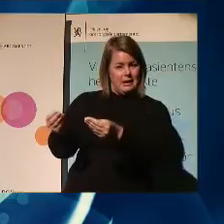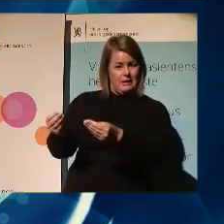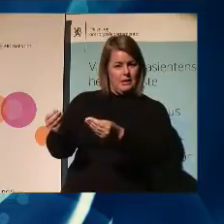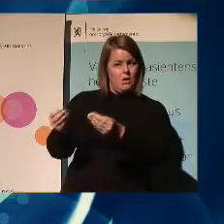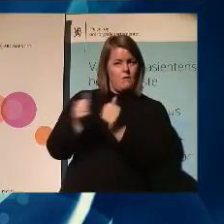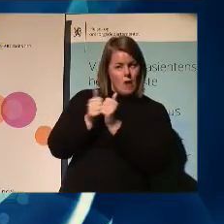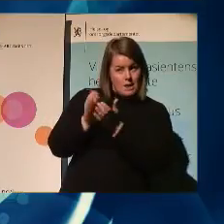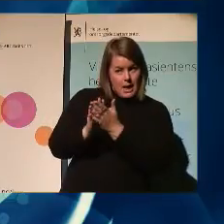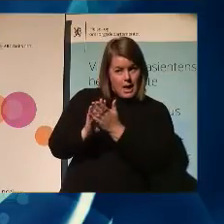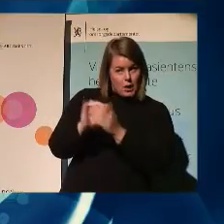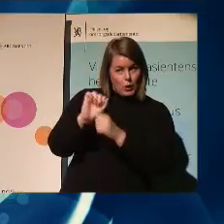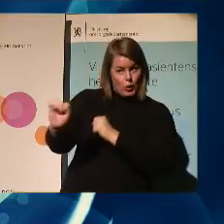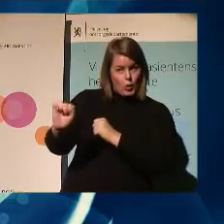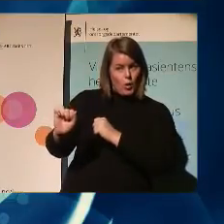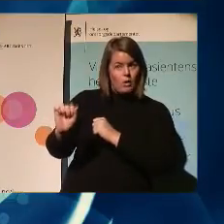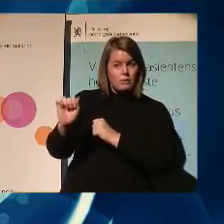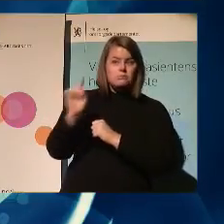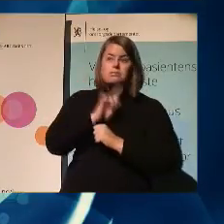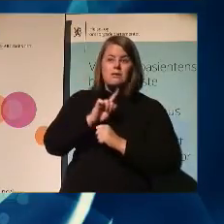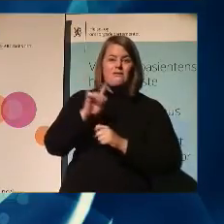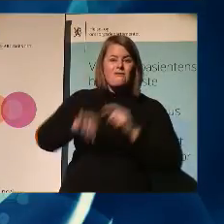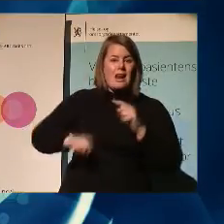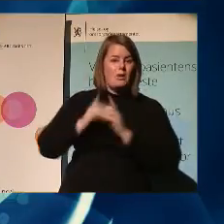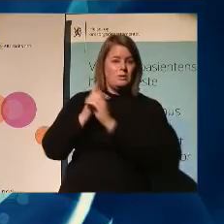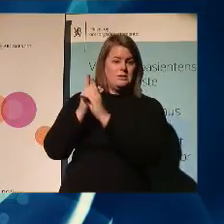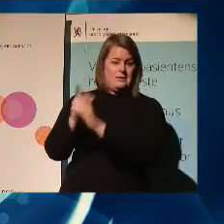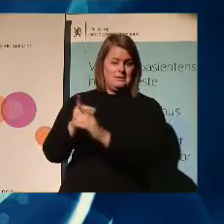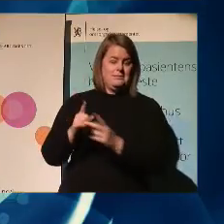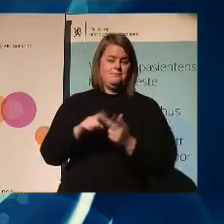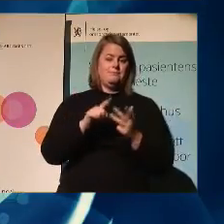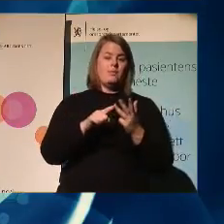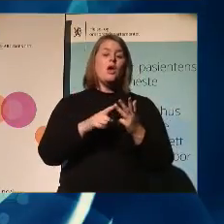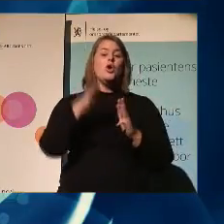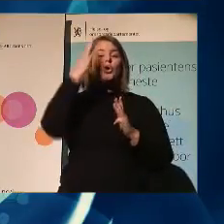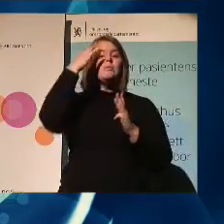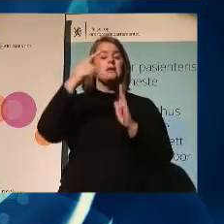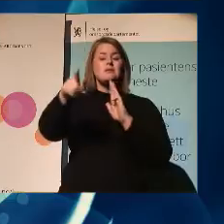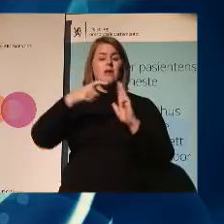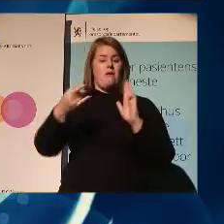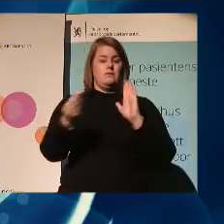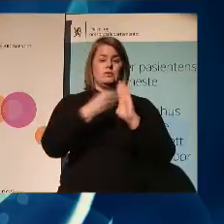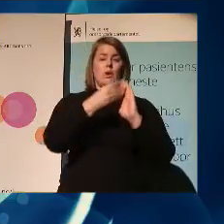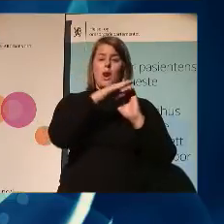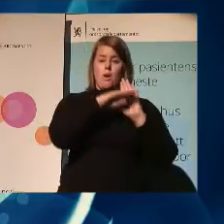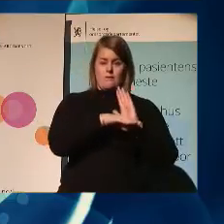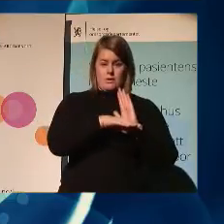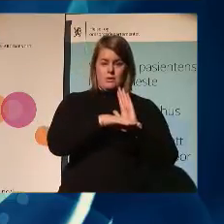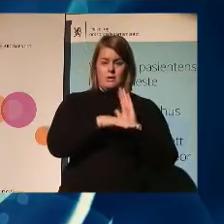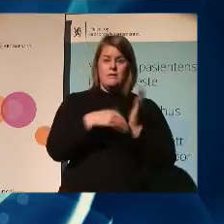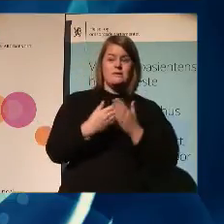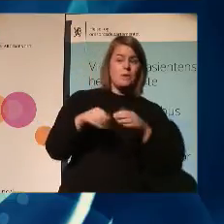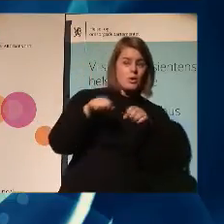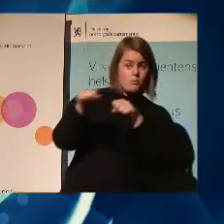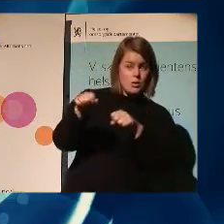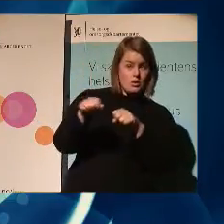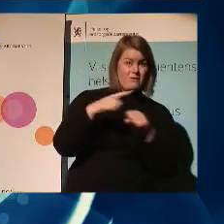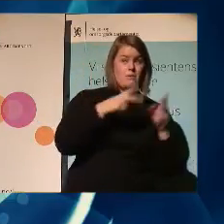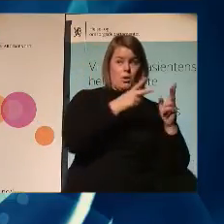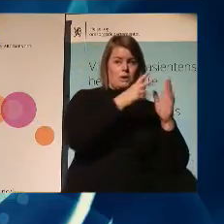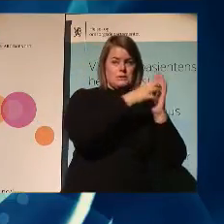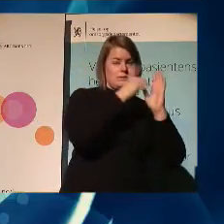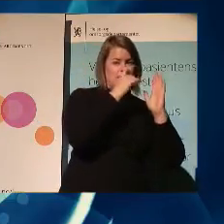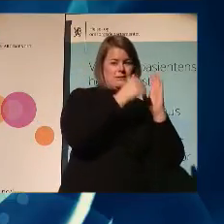at de ikke får uheldige konsekvenser for dem. Så stiller vi kompetansekrav i lov. Vi sier til kommunen å bruke statens